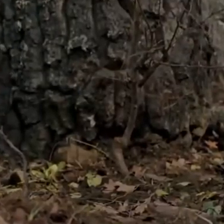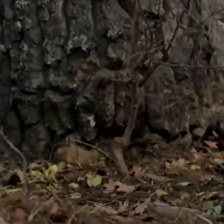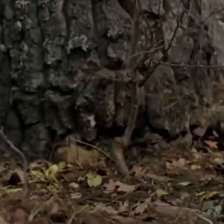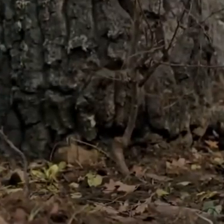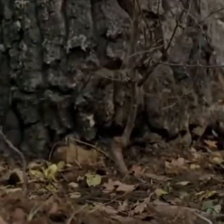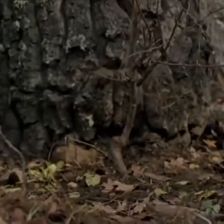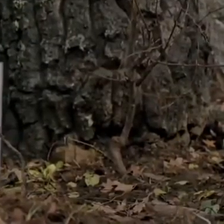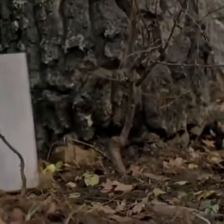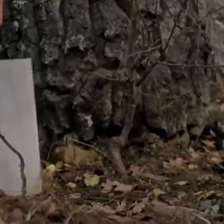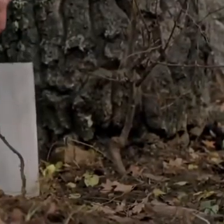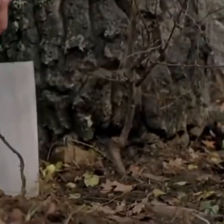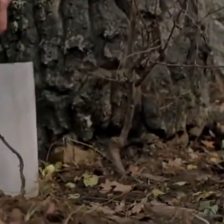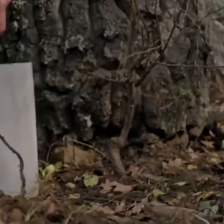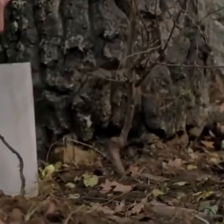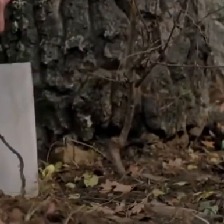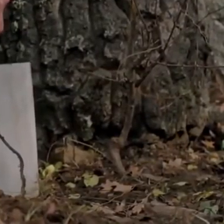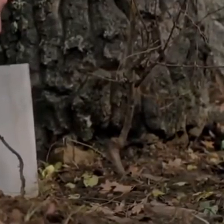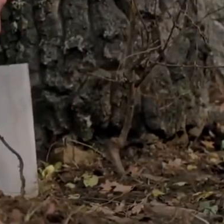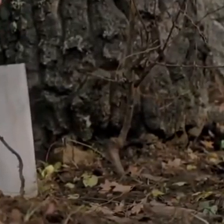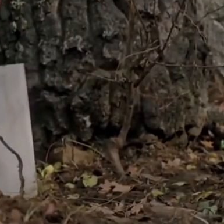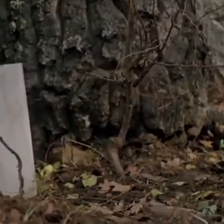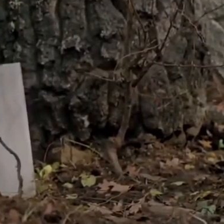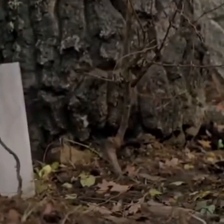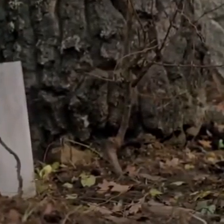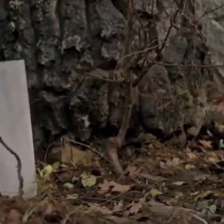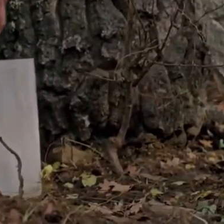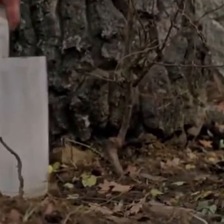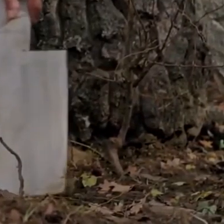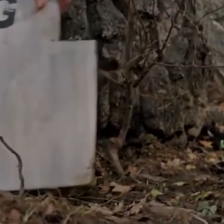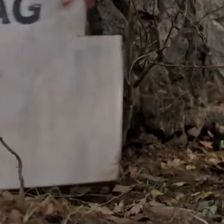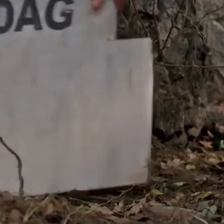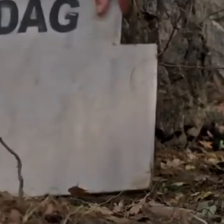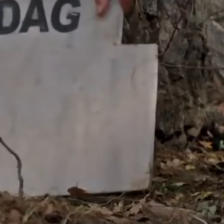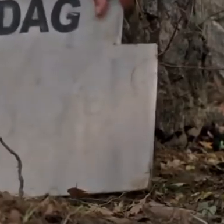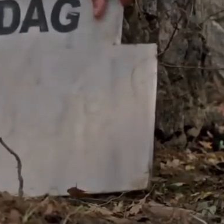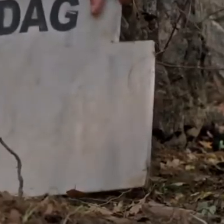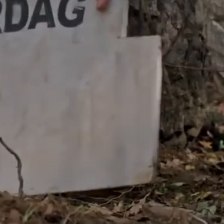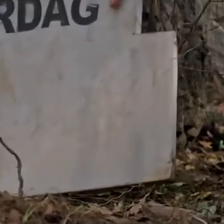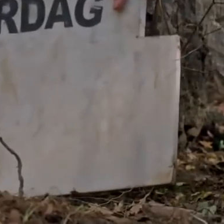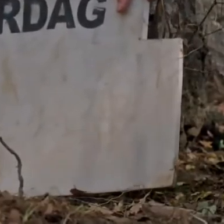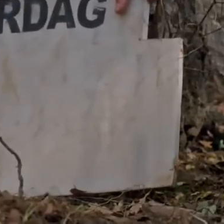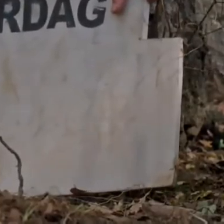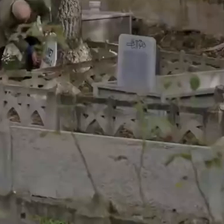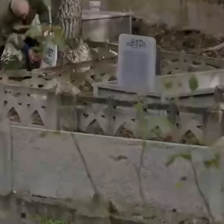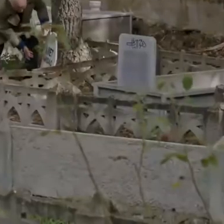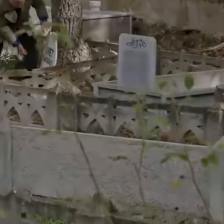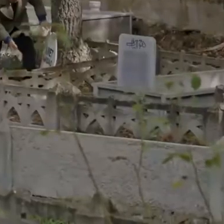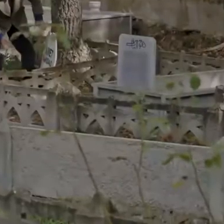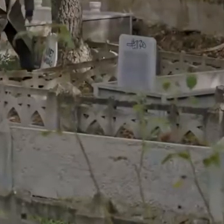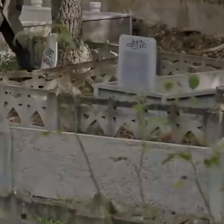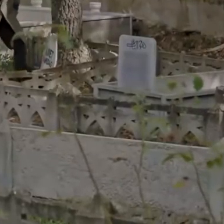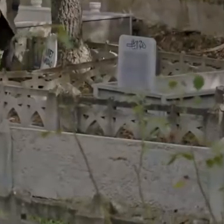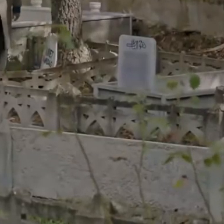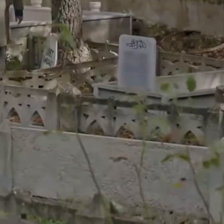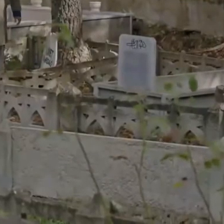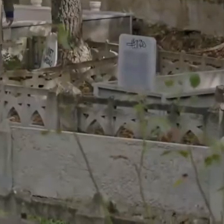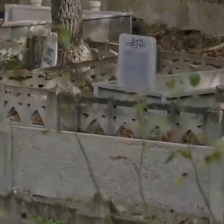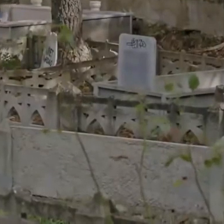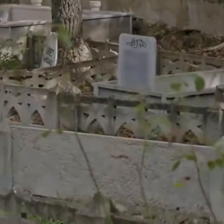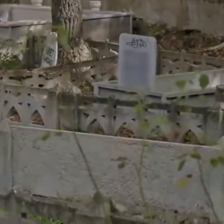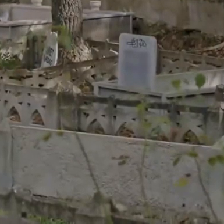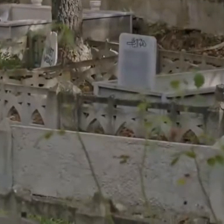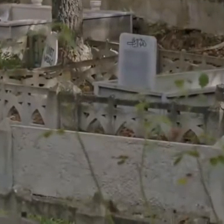gözlemekte. Yaşar'ın zar zor yan yana getirdiği iki parça birleşince Ahmet Yanardağ ismi ortaya çıktı. Yaşar mezar taşını o halde